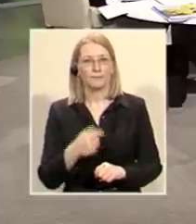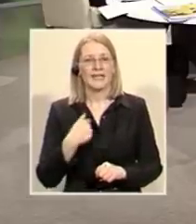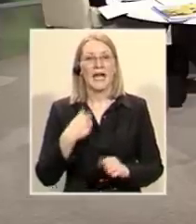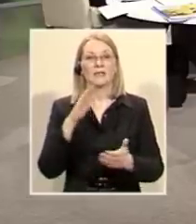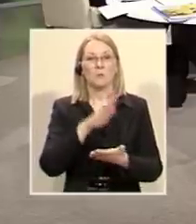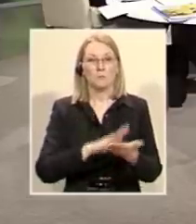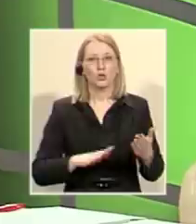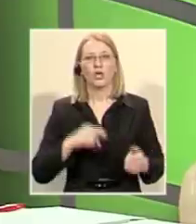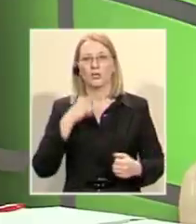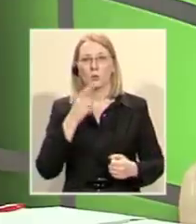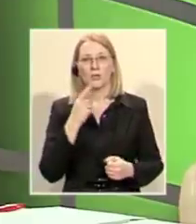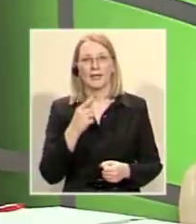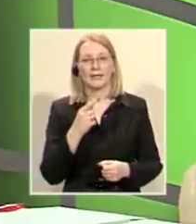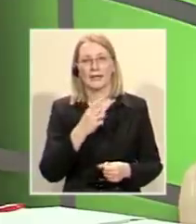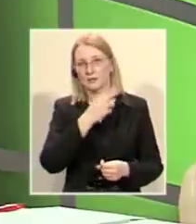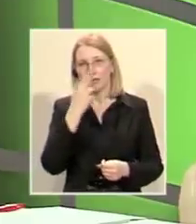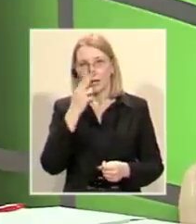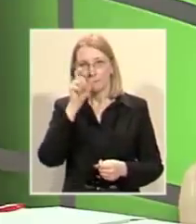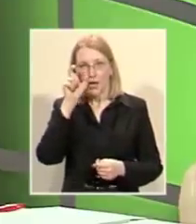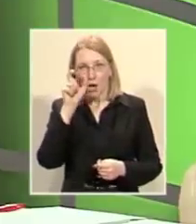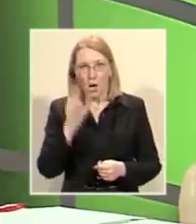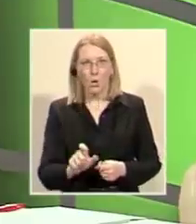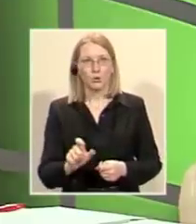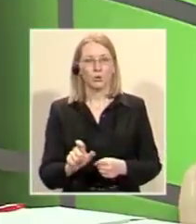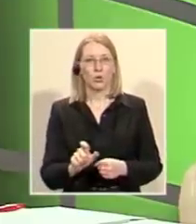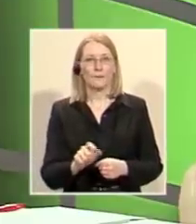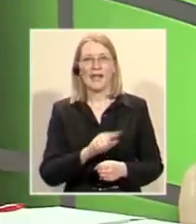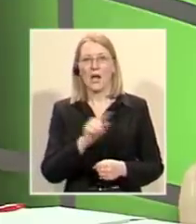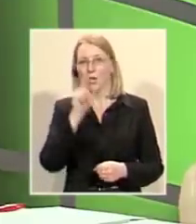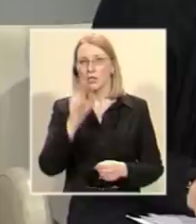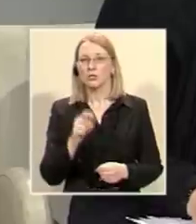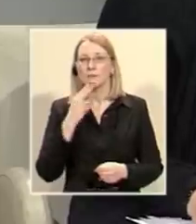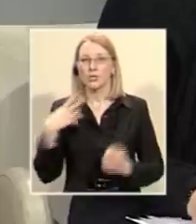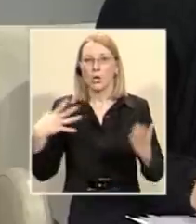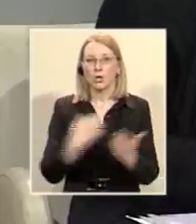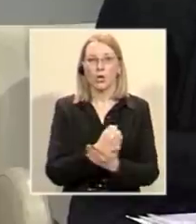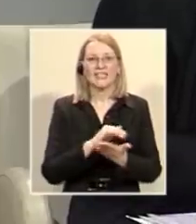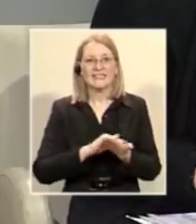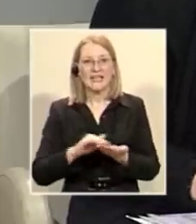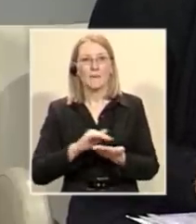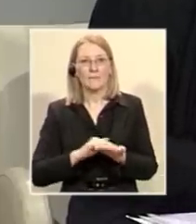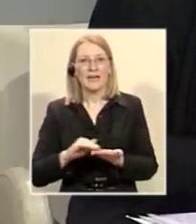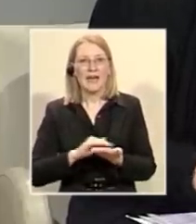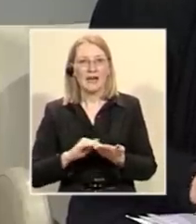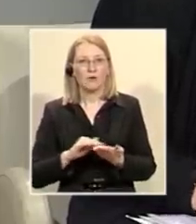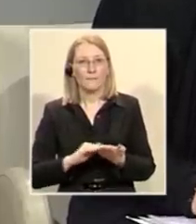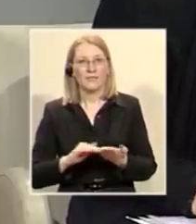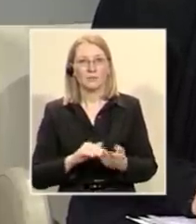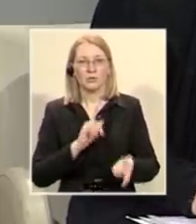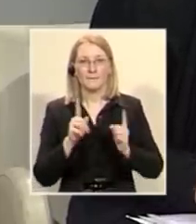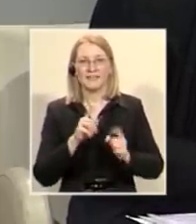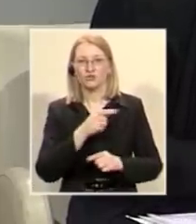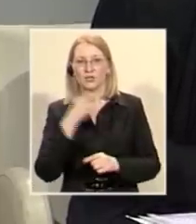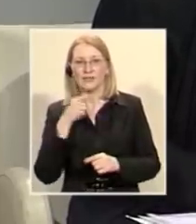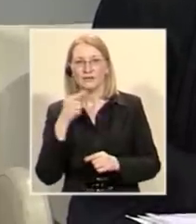su, su slijepe osobe one koje koriste Brajevo pismo. To je po pedagoškoj definiciji što mi govorimo.